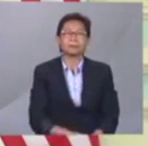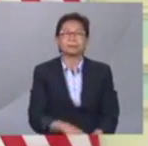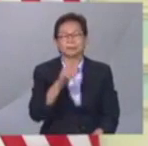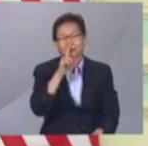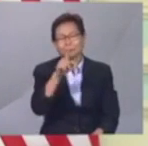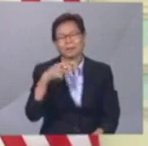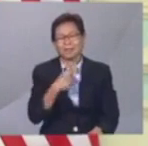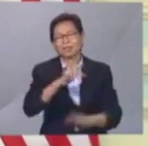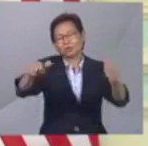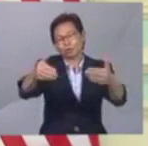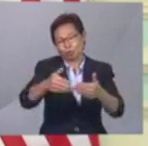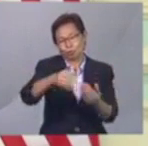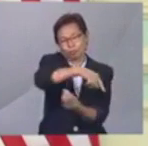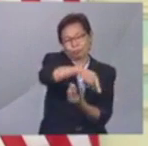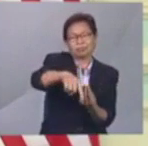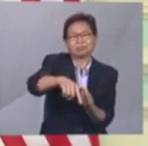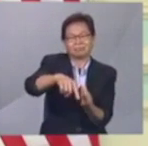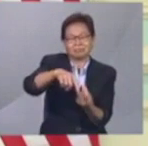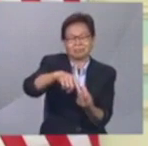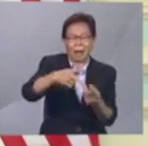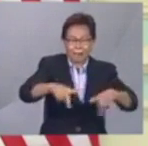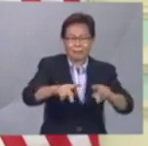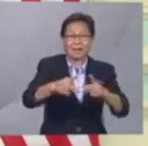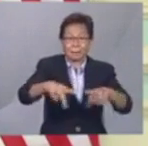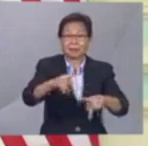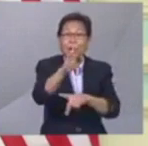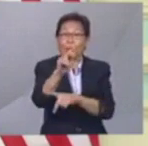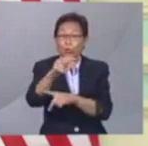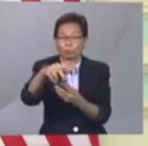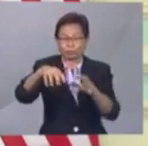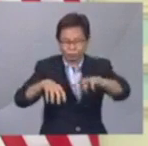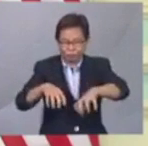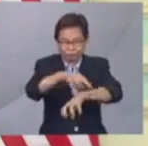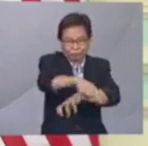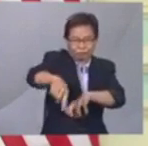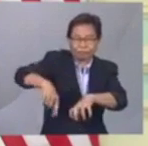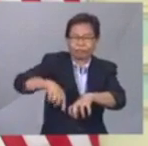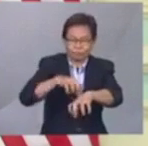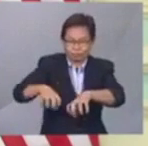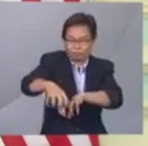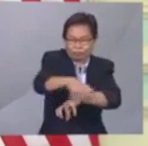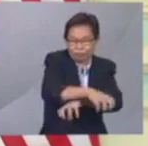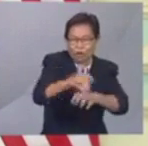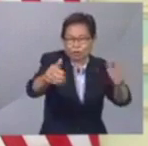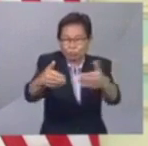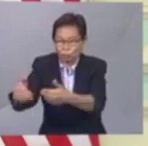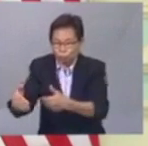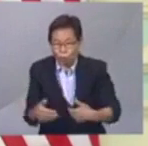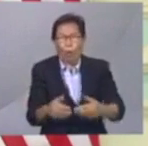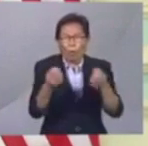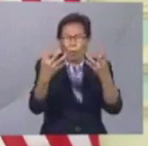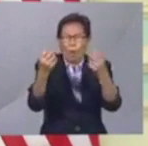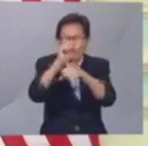sebenarnya kita menutup kawasan di sekitar. Ya, tetapi ramai daripada pekerja-pekerja di Pasar Borong itu